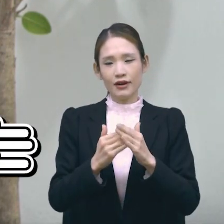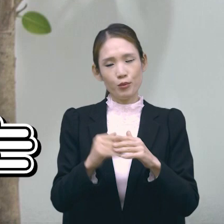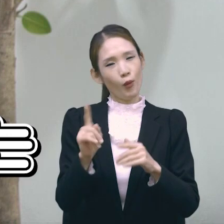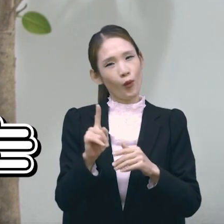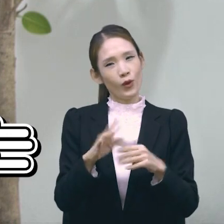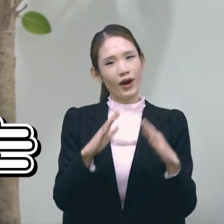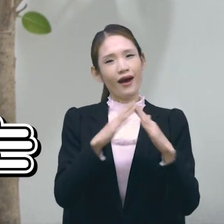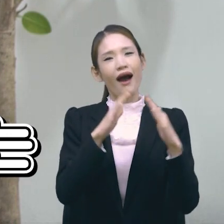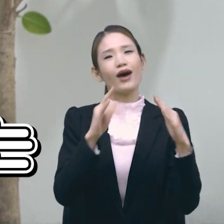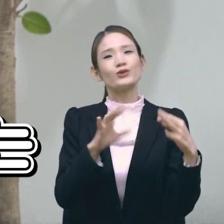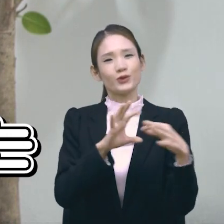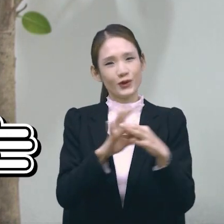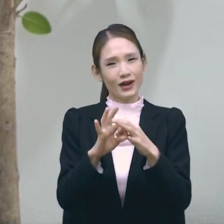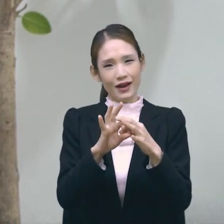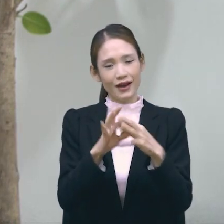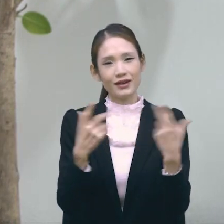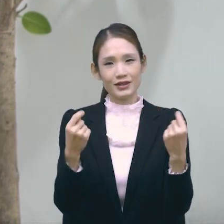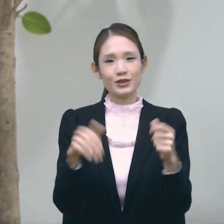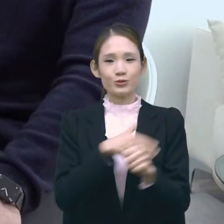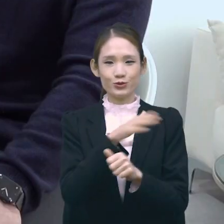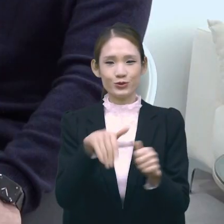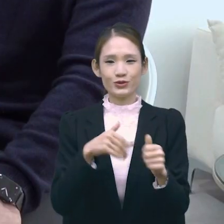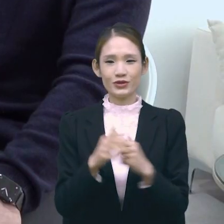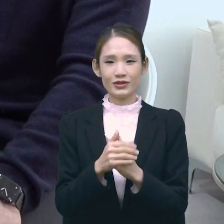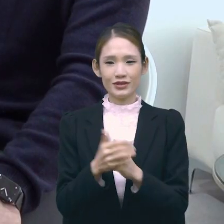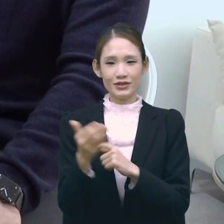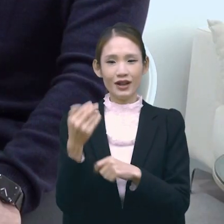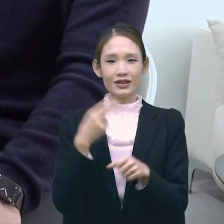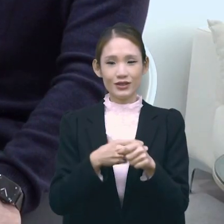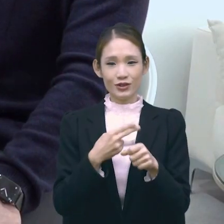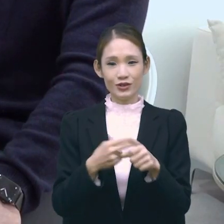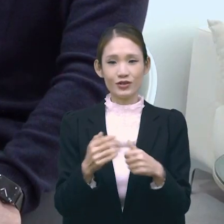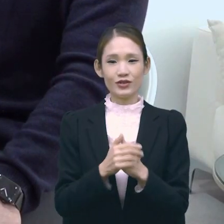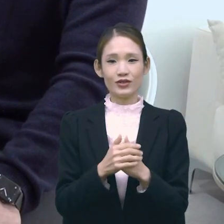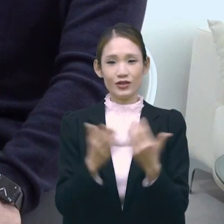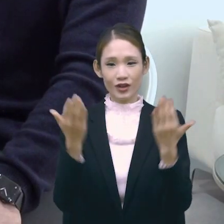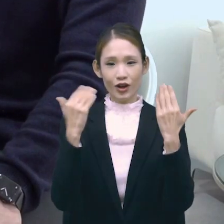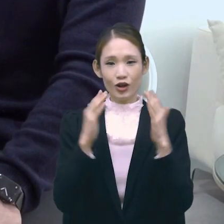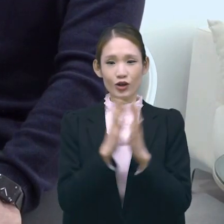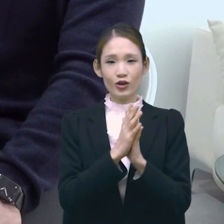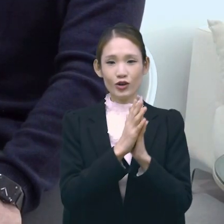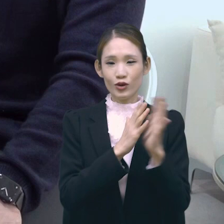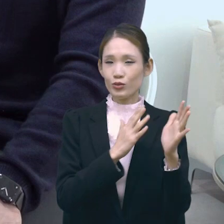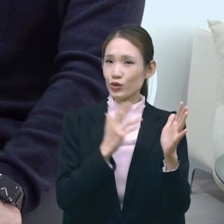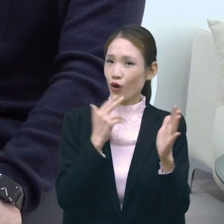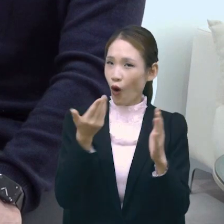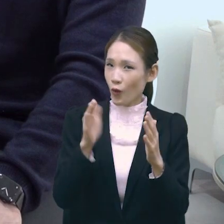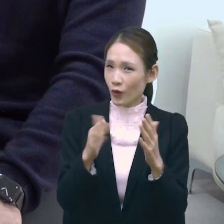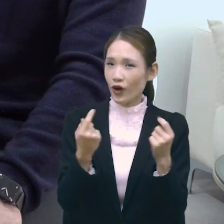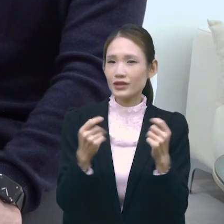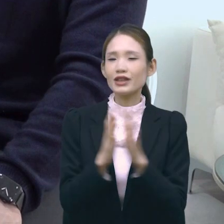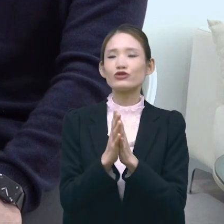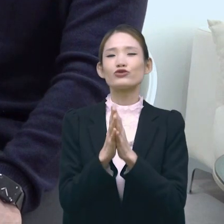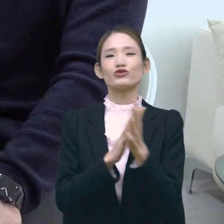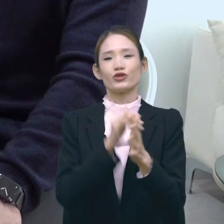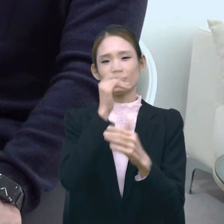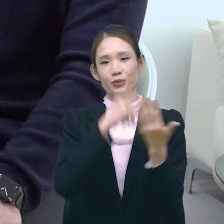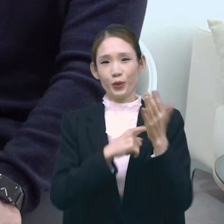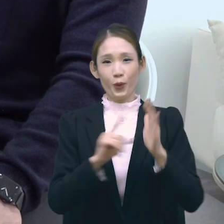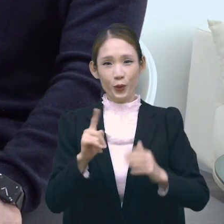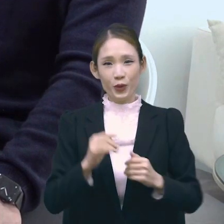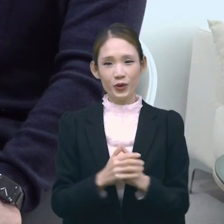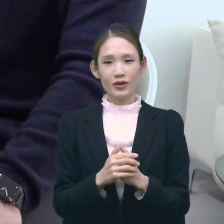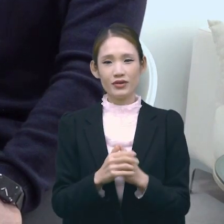웬만한 가족 뭐 진배 없는 그런 분위기예요. 창원 쌤도 얘기해 주시죠. 네. 그 학교가 무질서한데 엄청 질서가 잡혀 있어. 오, 이건 또 무슨